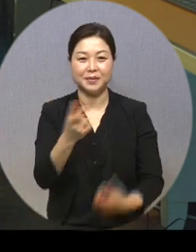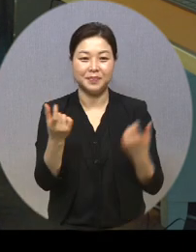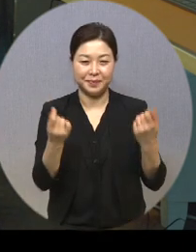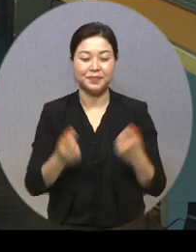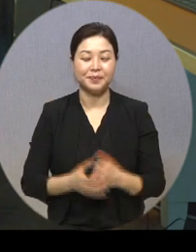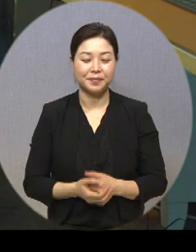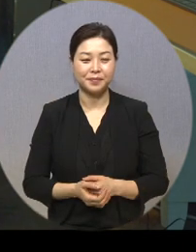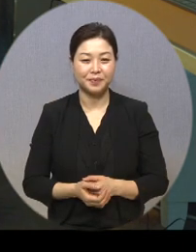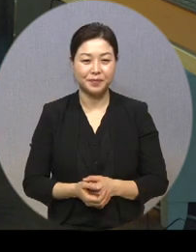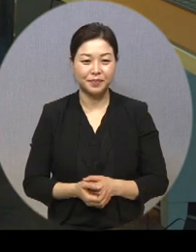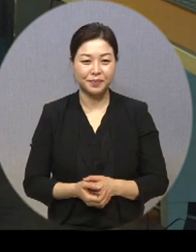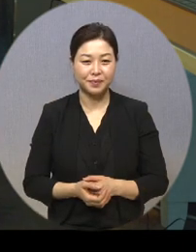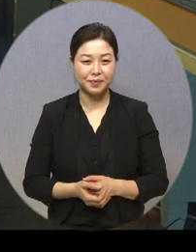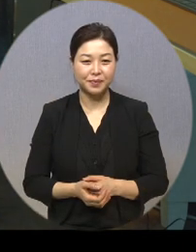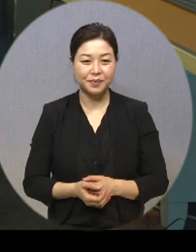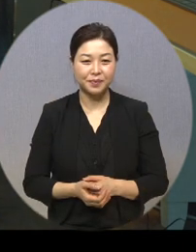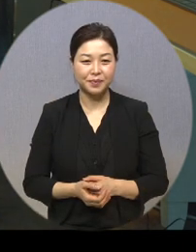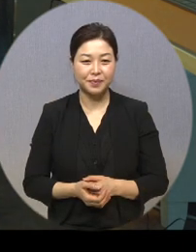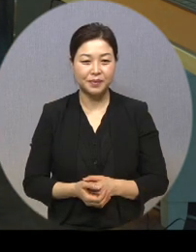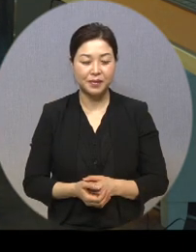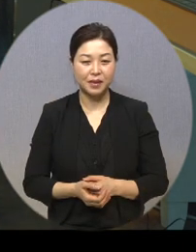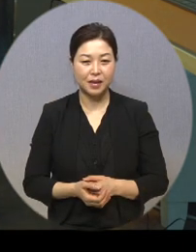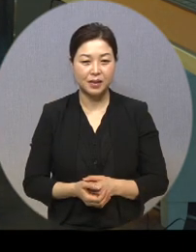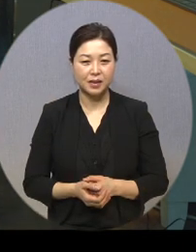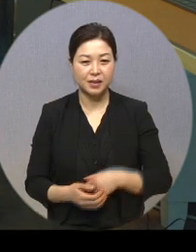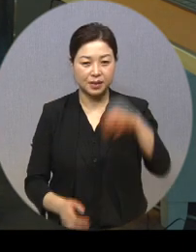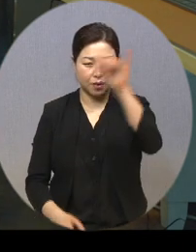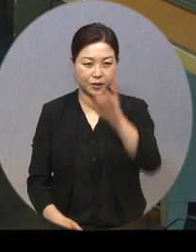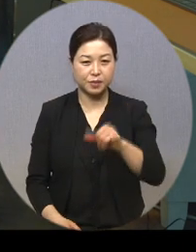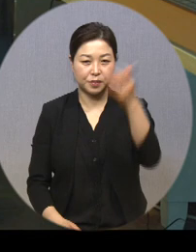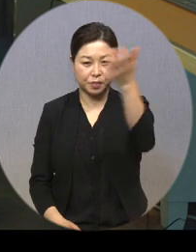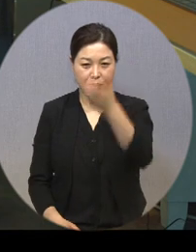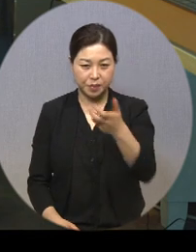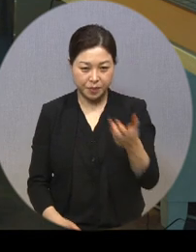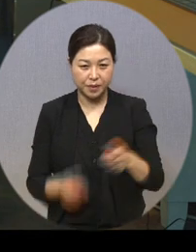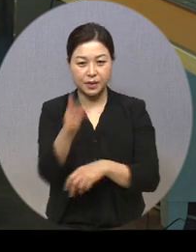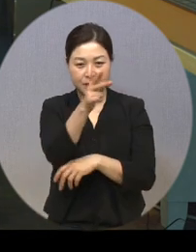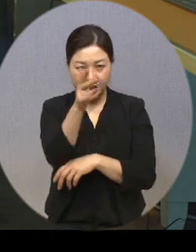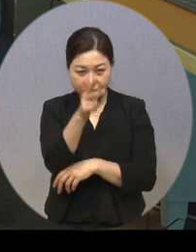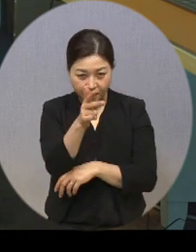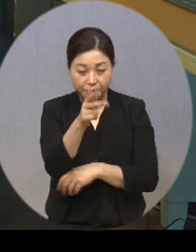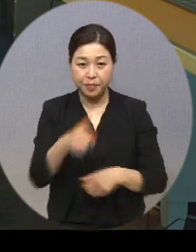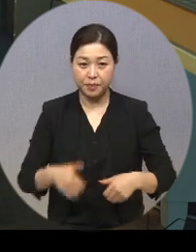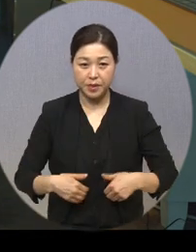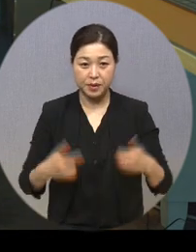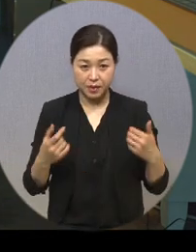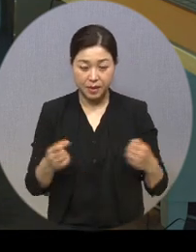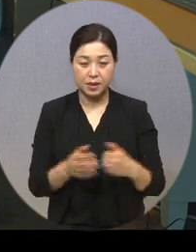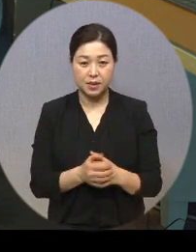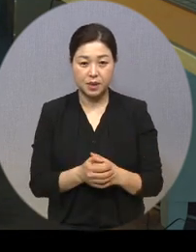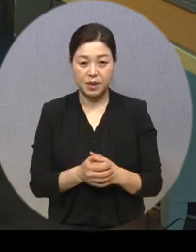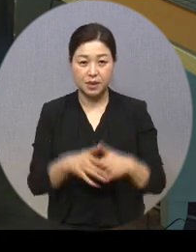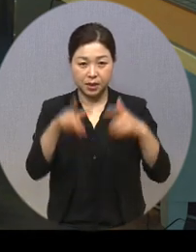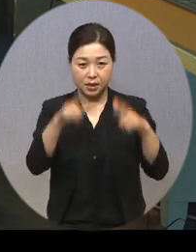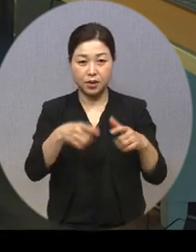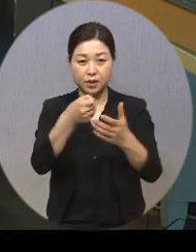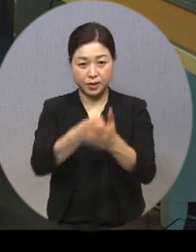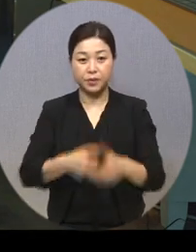이제 곧 있으면 팔도 무브먼트를 촬영을 해야 되잖아요. 그죠? 그러면 이제 네. 어느 지역을 가야 되는데 맞아요.